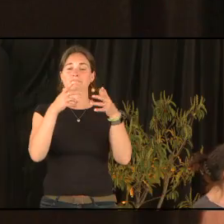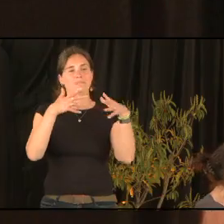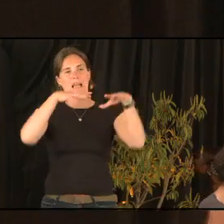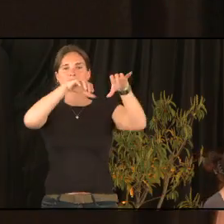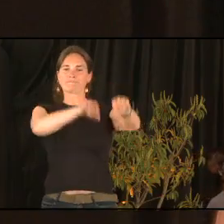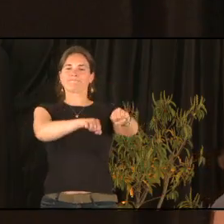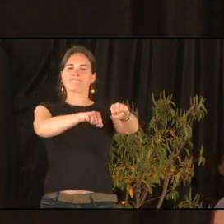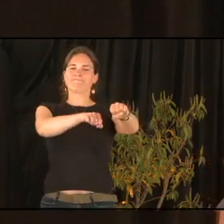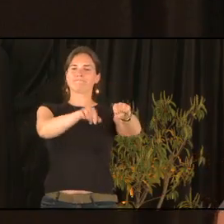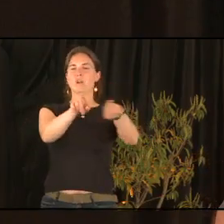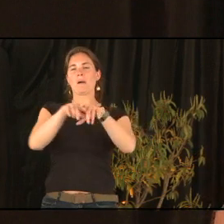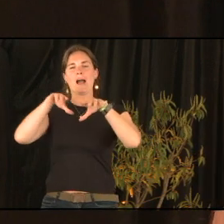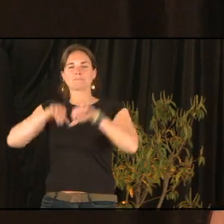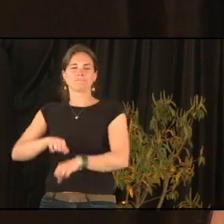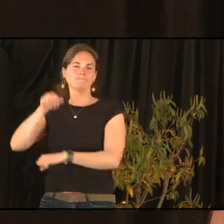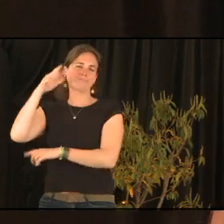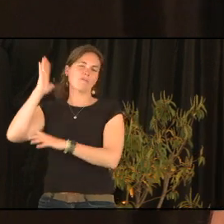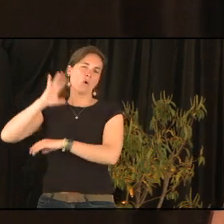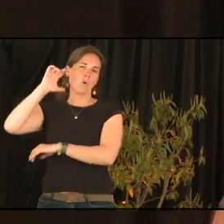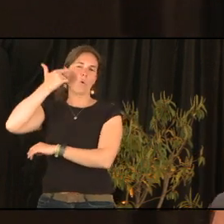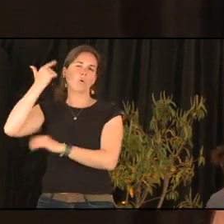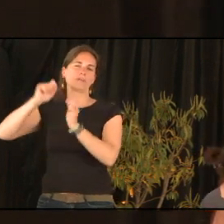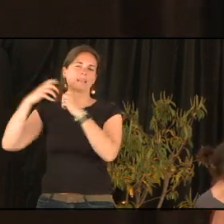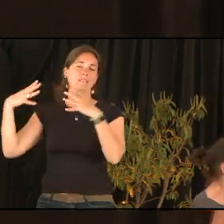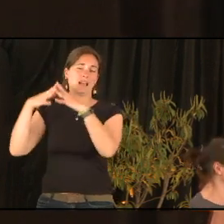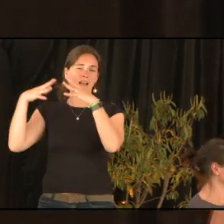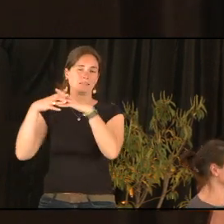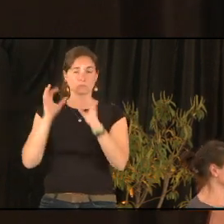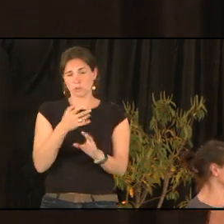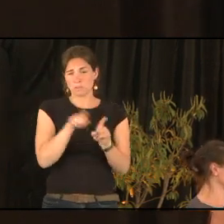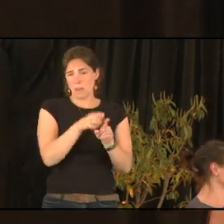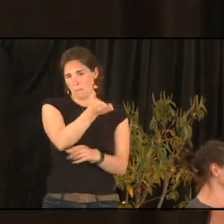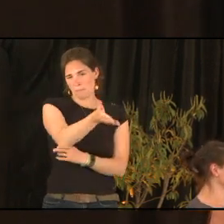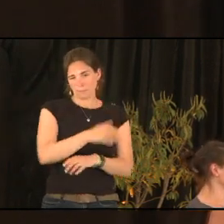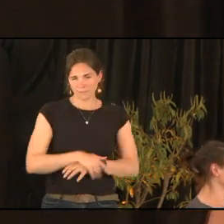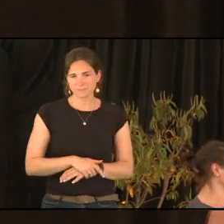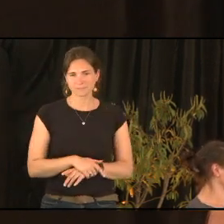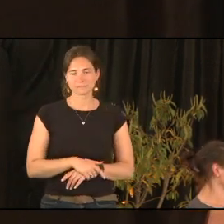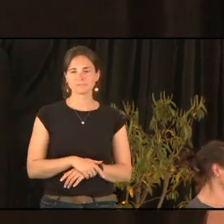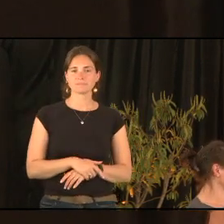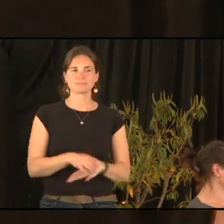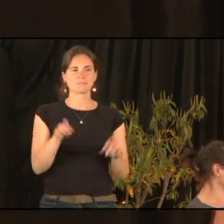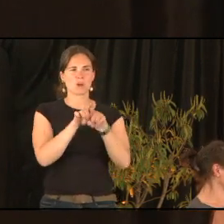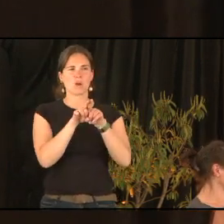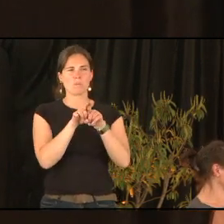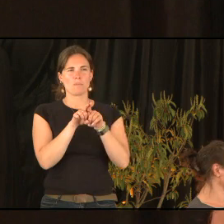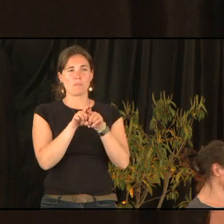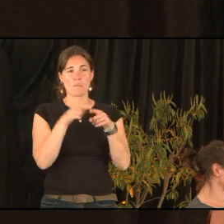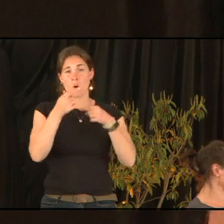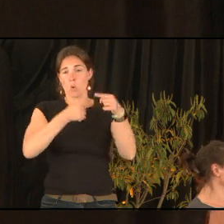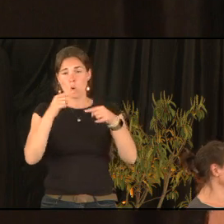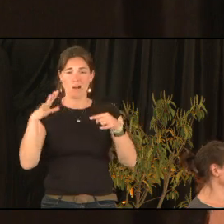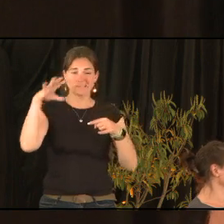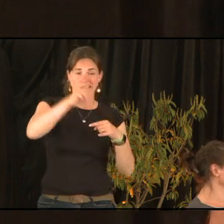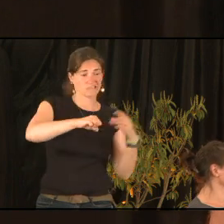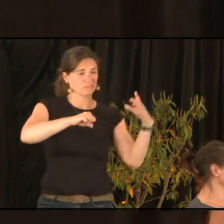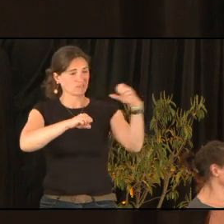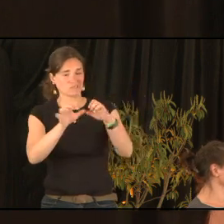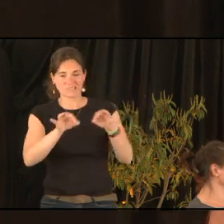rendre concrète autrement qu'en m'adressant à elle, ou qu'en posant la question de l'adresse, justement, à qui